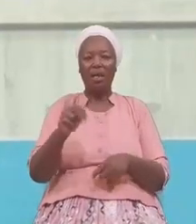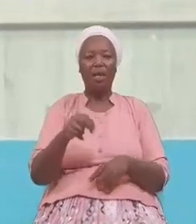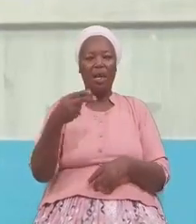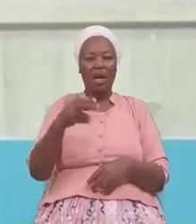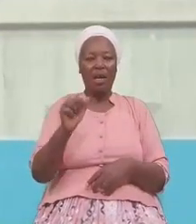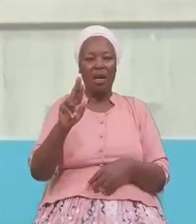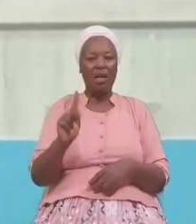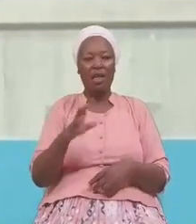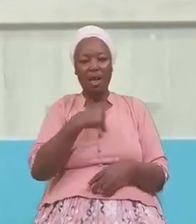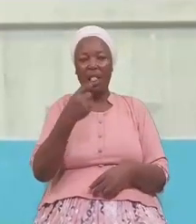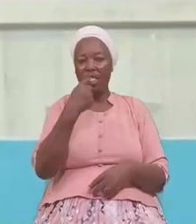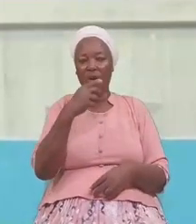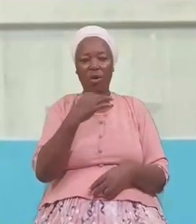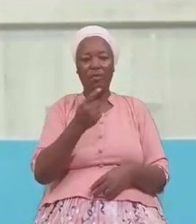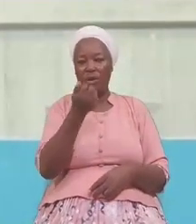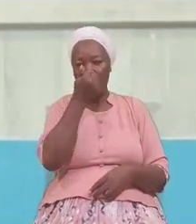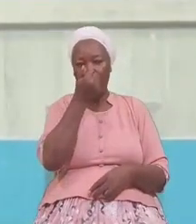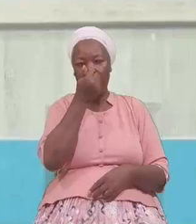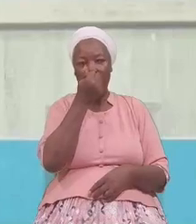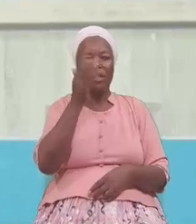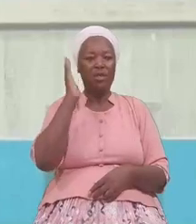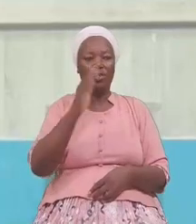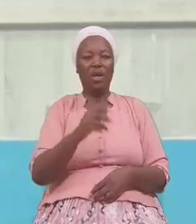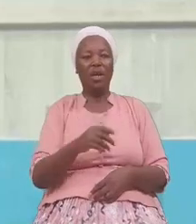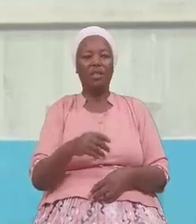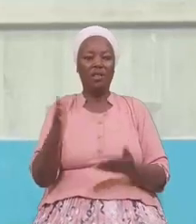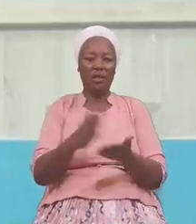muet éclatera de joie,